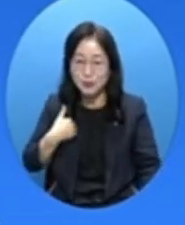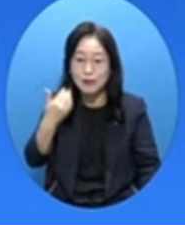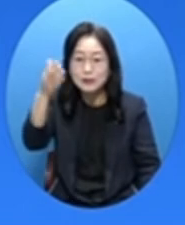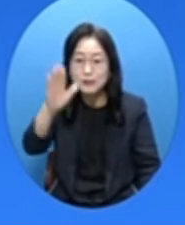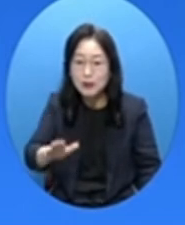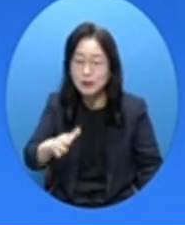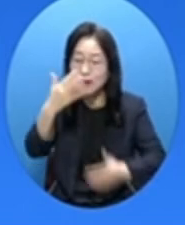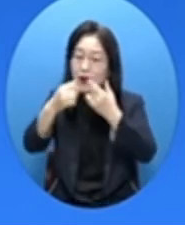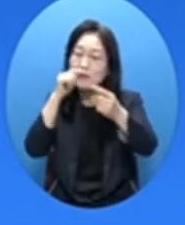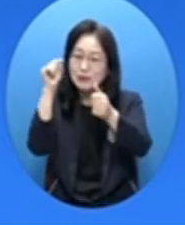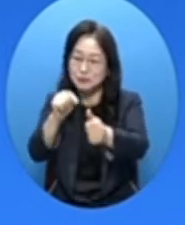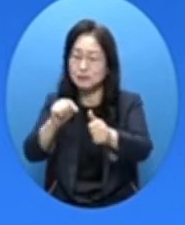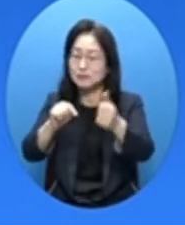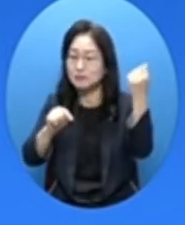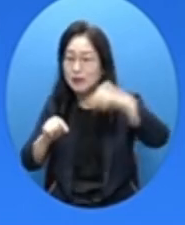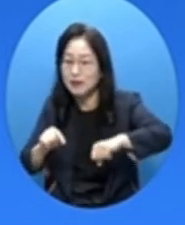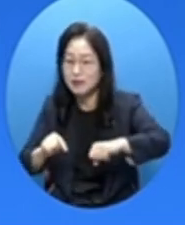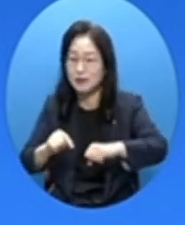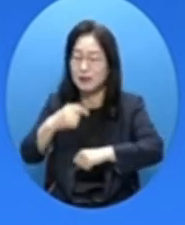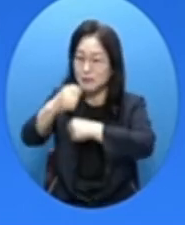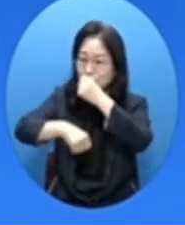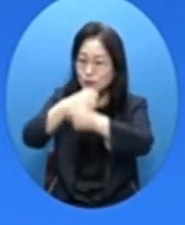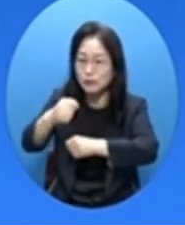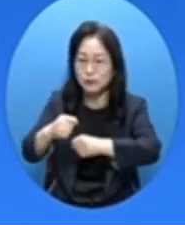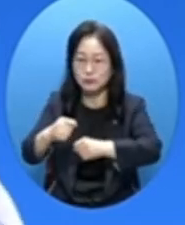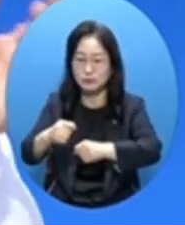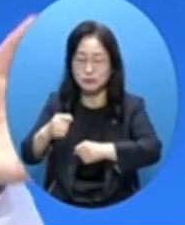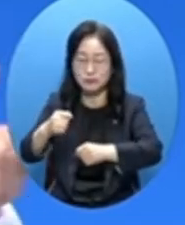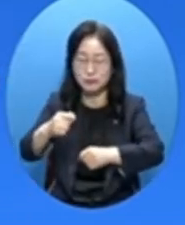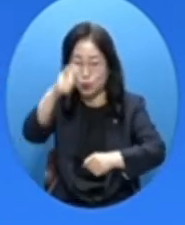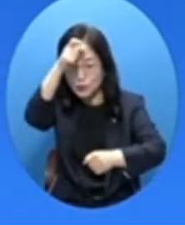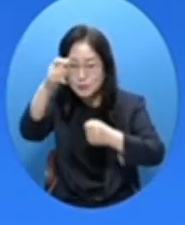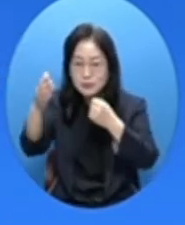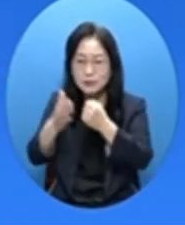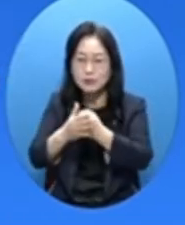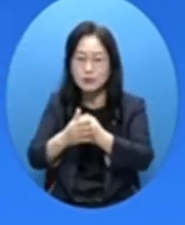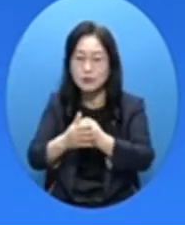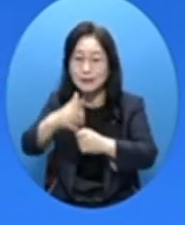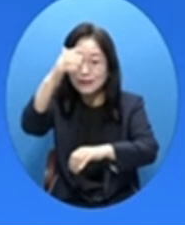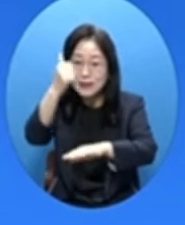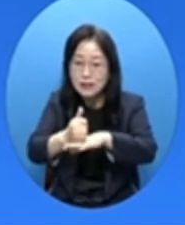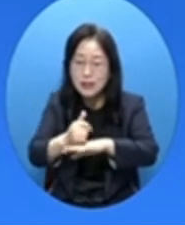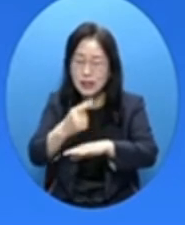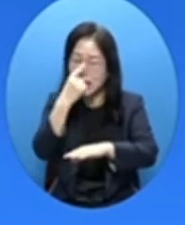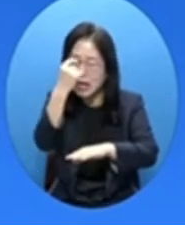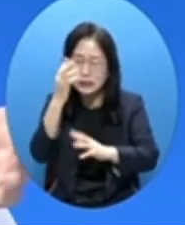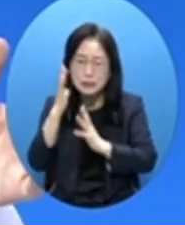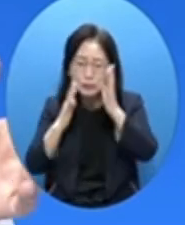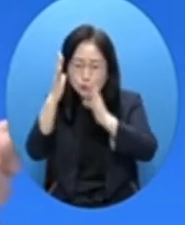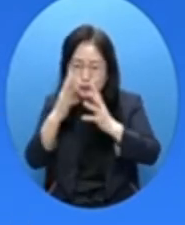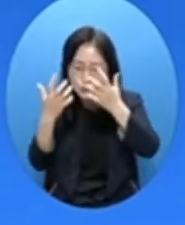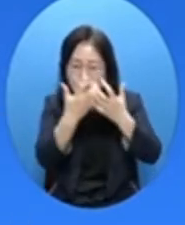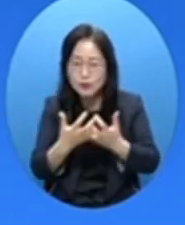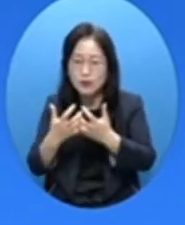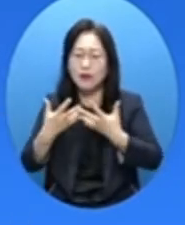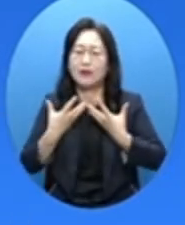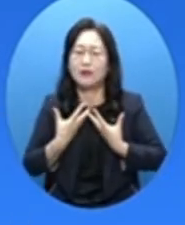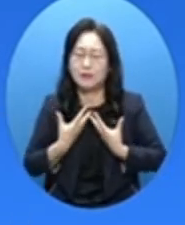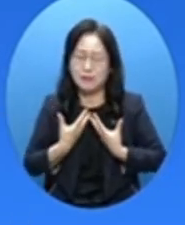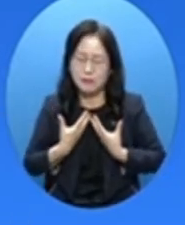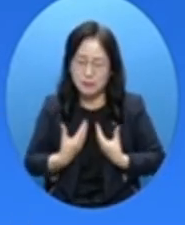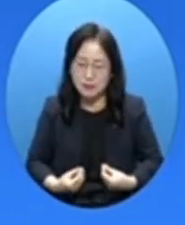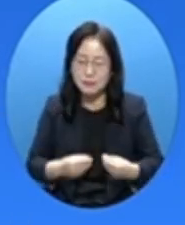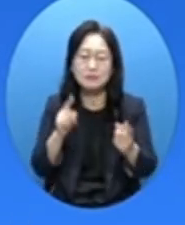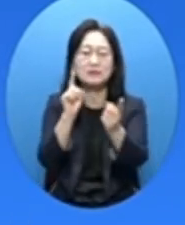불순종하고 거역해요 자기를 가게 되니까 그를 기다리고 있는 것은 가시와 엉겅퀴가 덮인 절망의